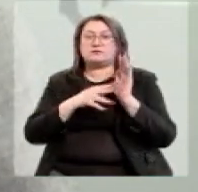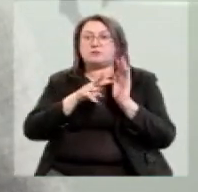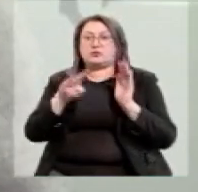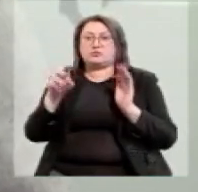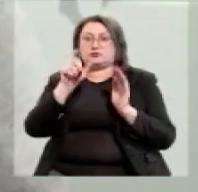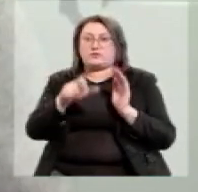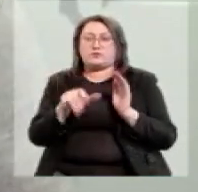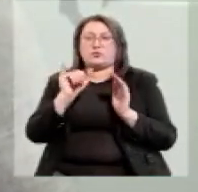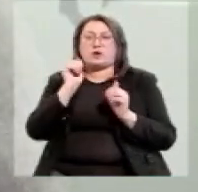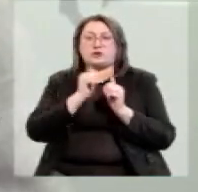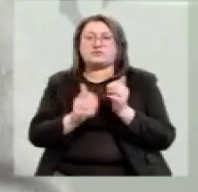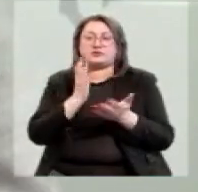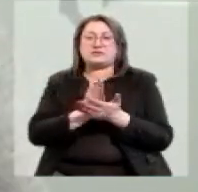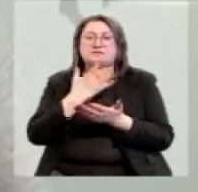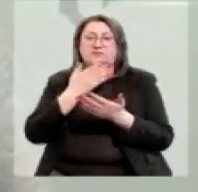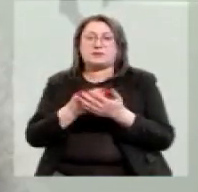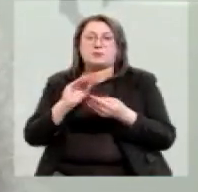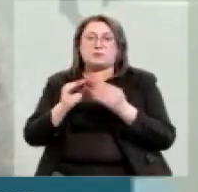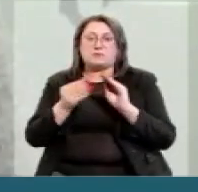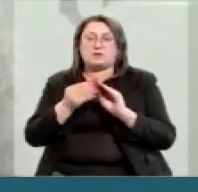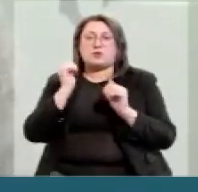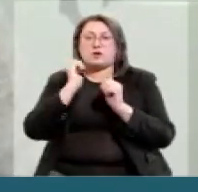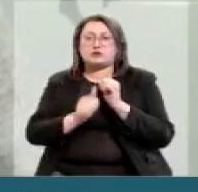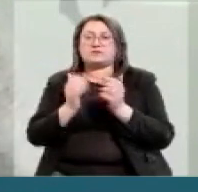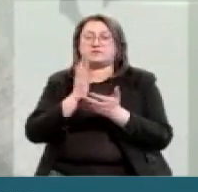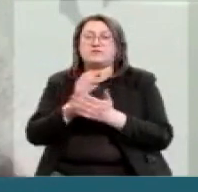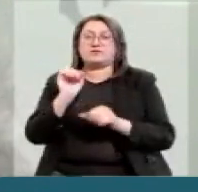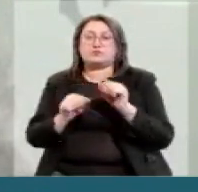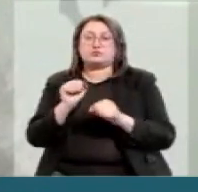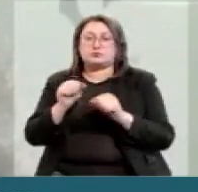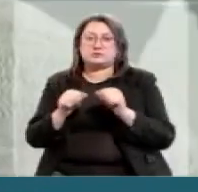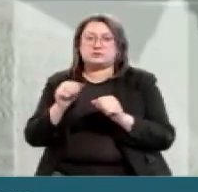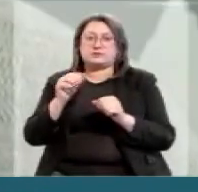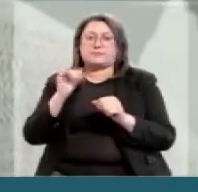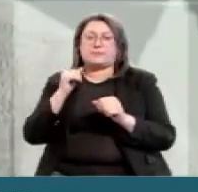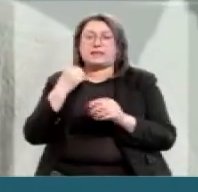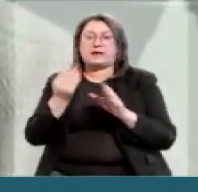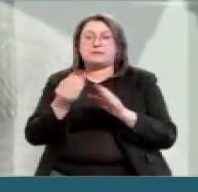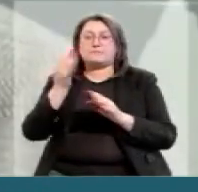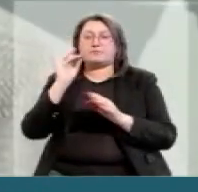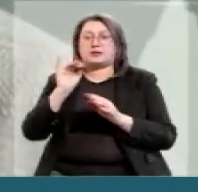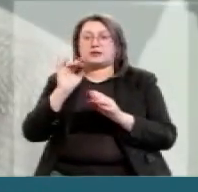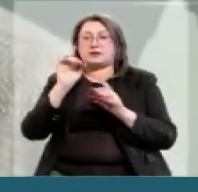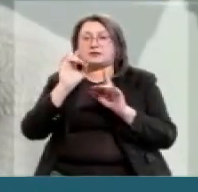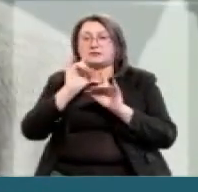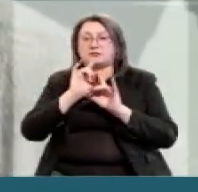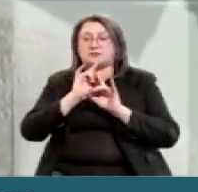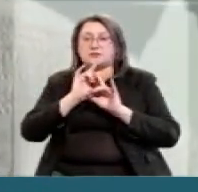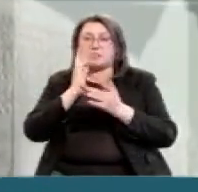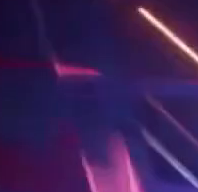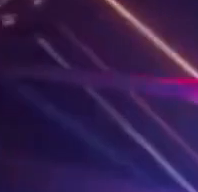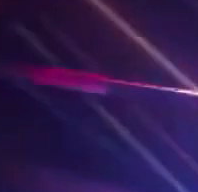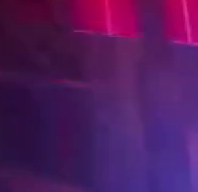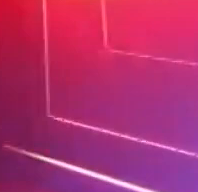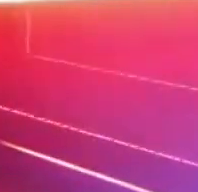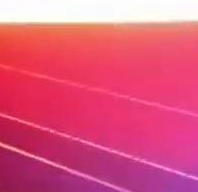Әрқайсысы біздің парақшада өткізілетін эфирге кіріп, тікелей сауалын жолдауға мүмкіндік алады. Сондықтан қазір әлеуметтік желілерге аса мән беріп, онда белсенді дилік танытып